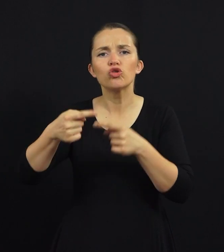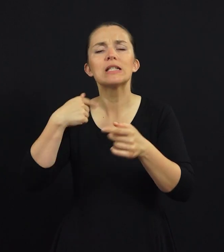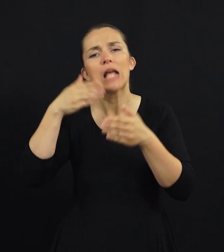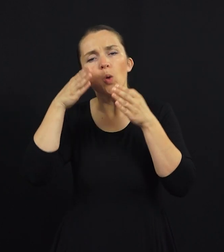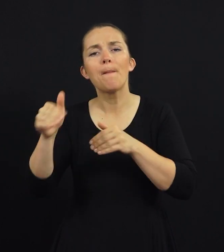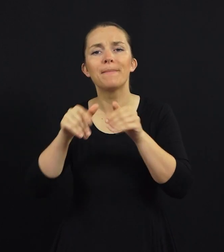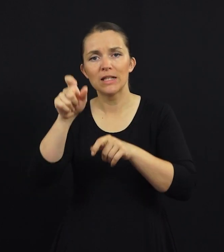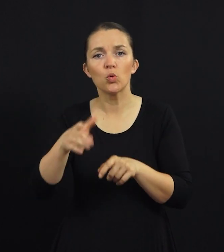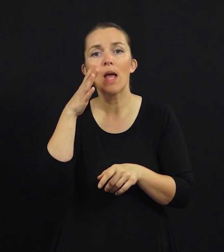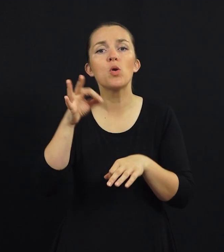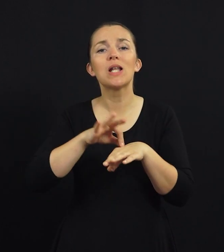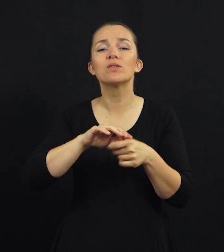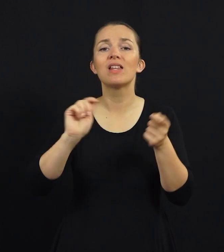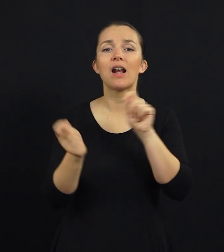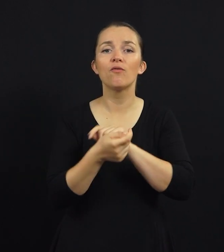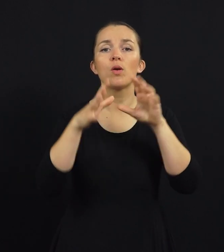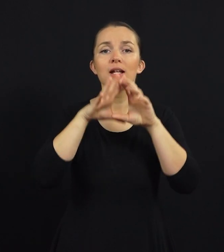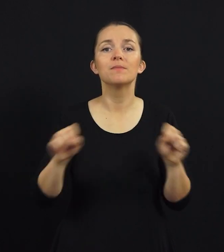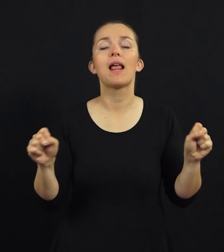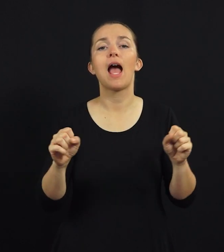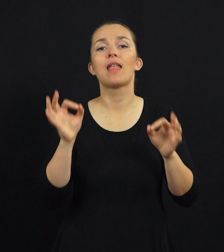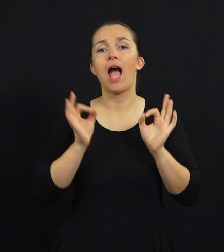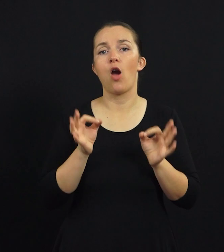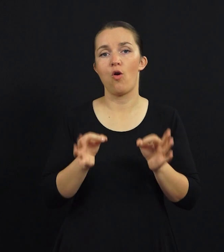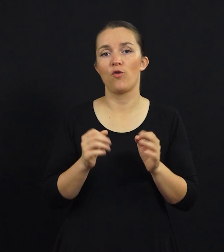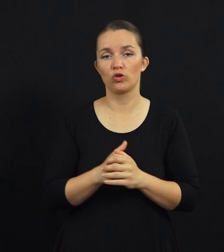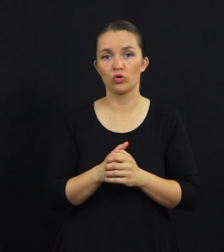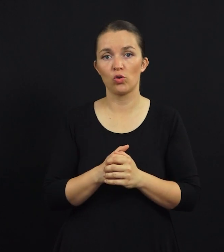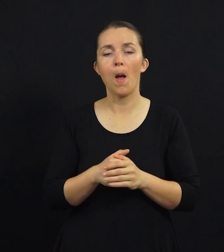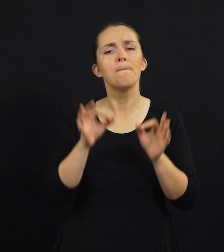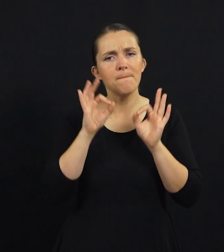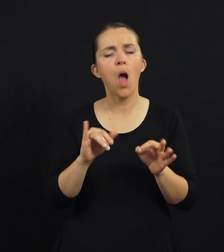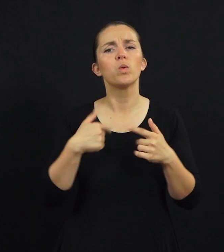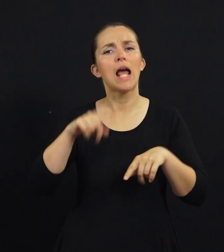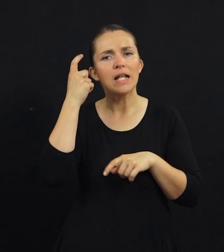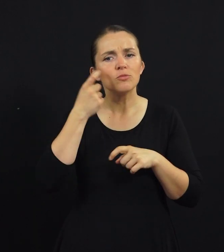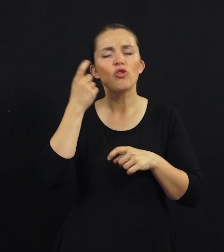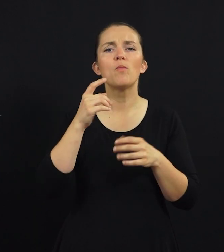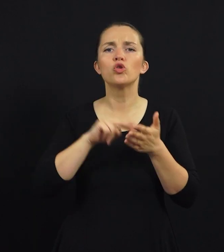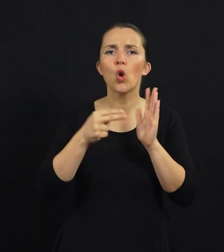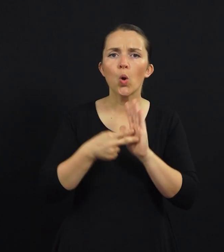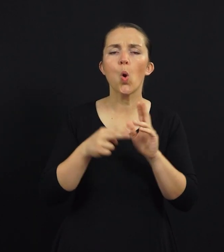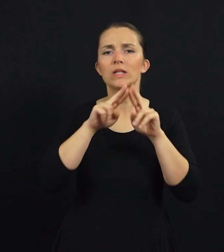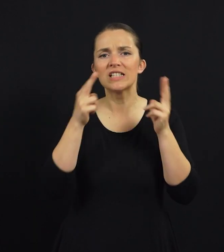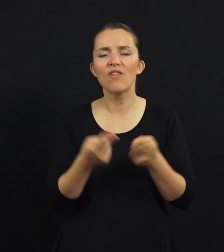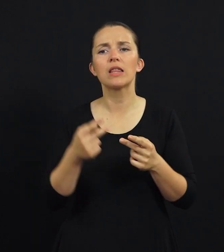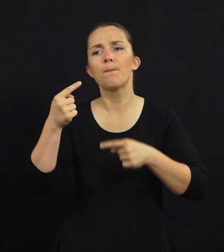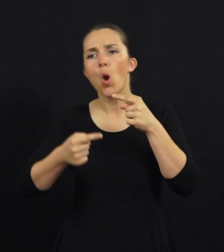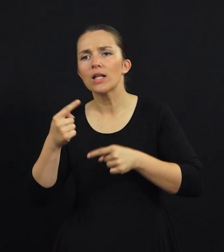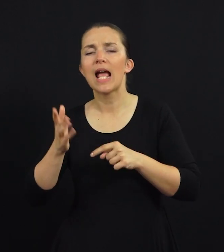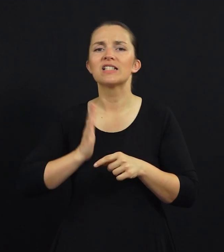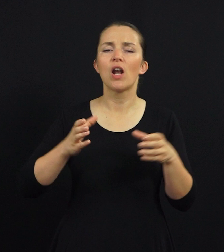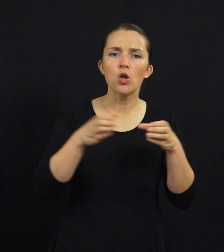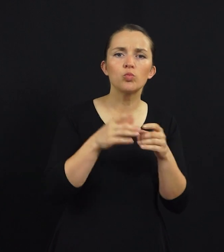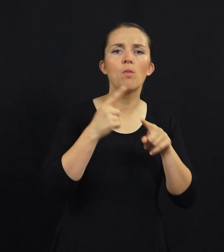in zaupam ministru, da bo zdravstvena reforma izpeljana kakovostno. Prav je, da razmišljamo strokovni sveti,